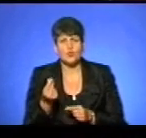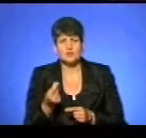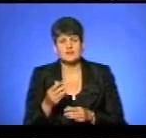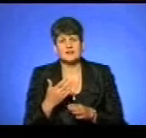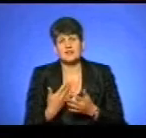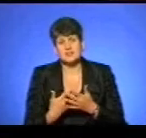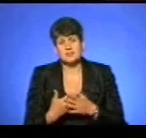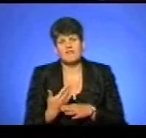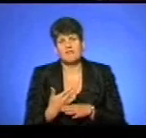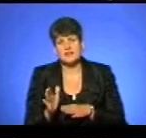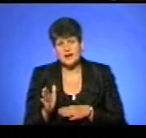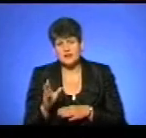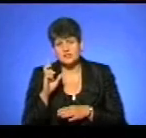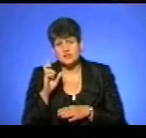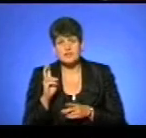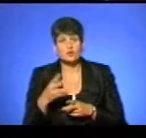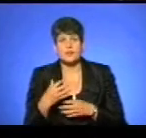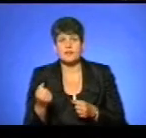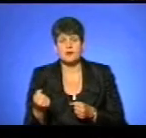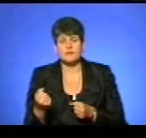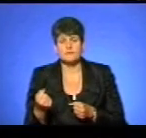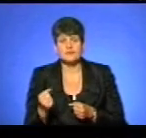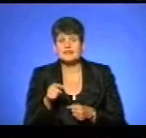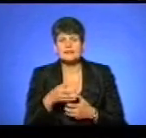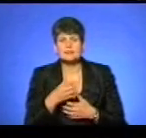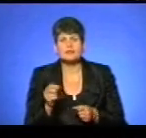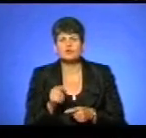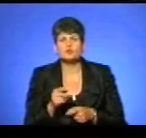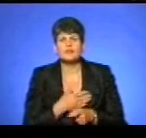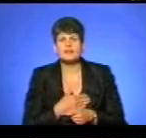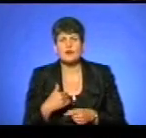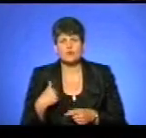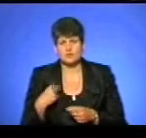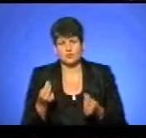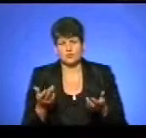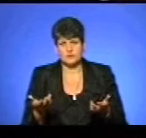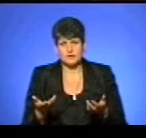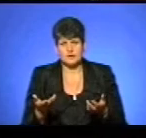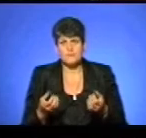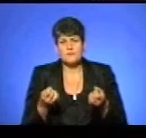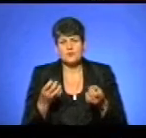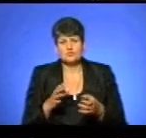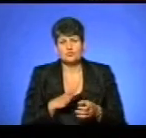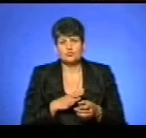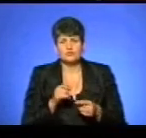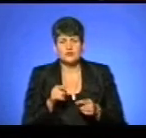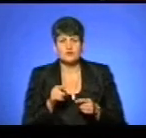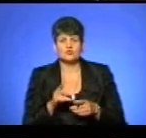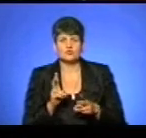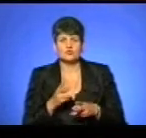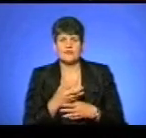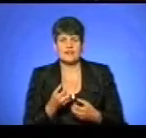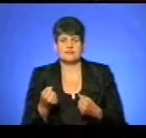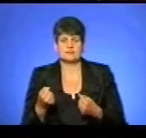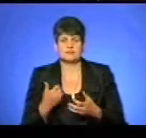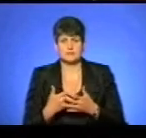держава виділяла. Але їх ніхто не брав. Їх не брали не тому, що не хотіли, чи не потрібно було, а просто був такий механізм, що ніхто не візьме.